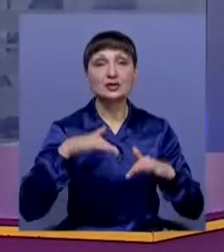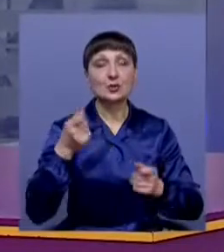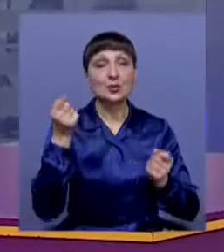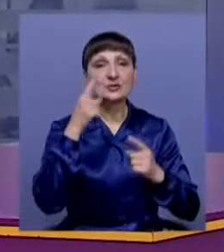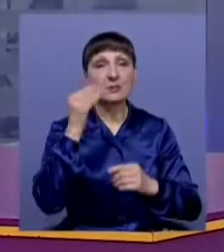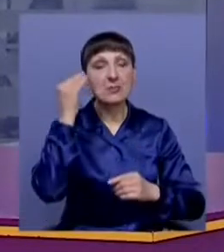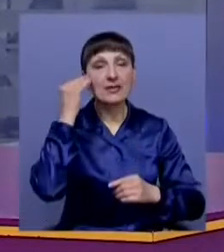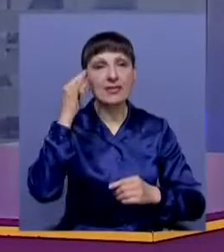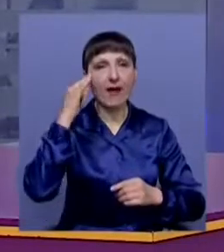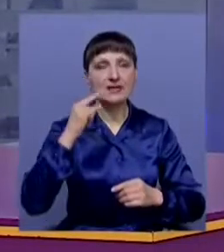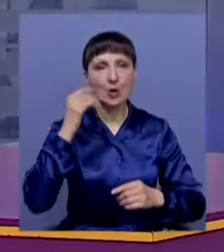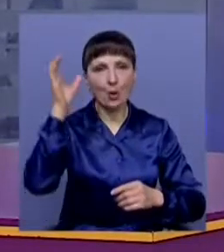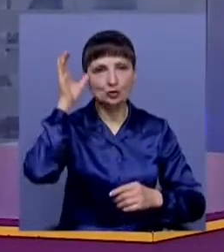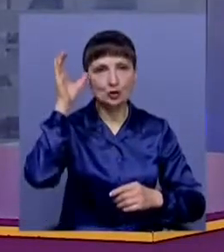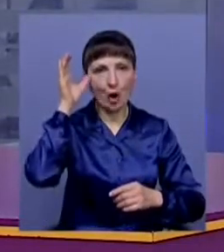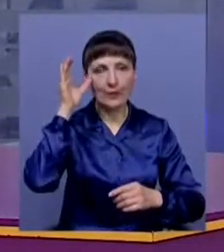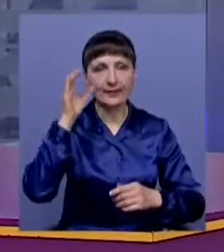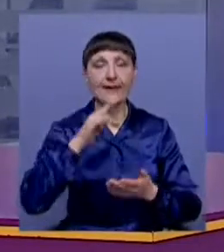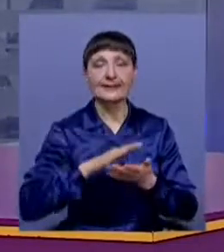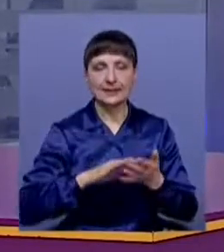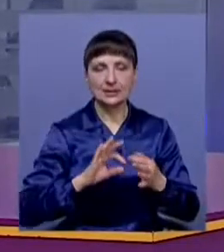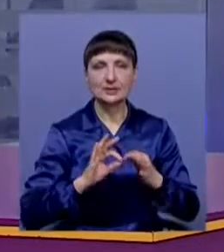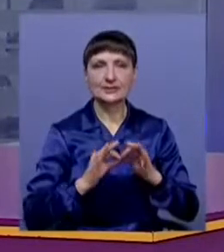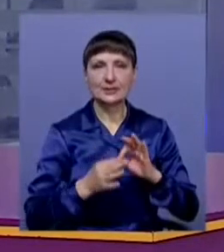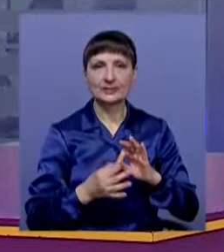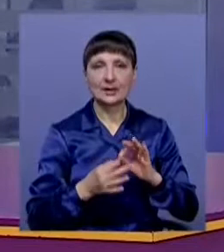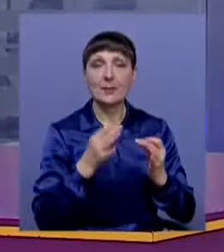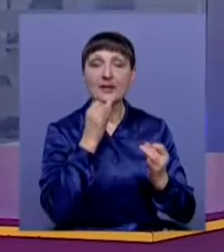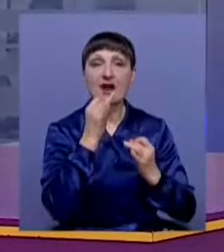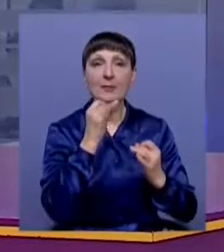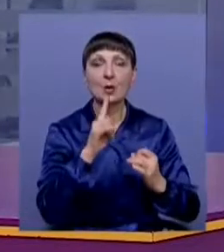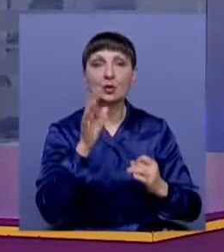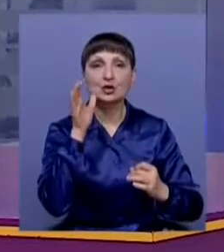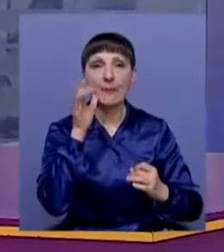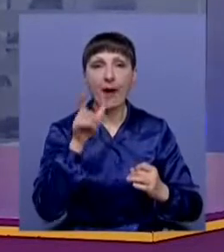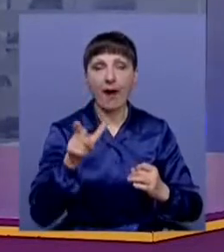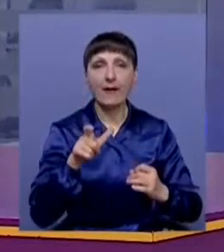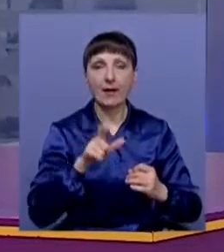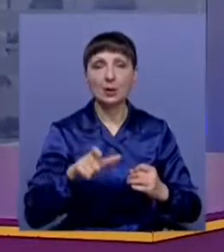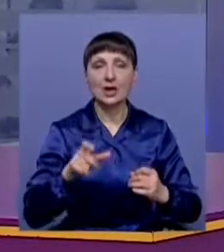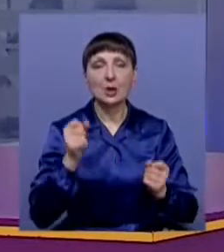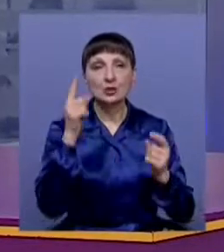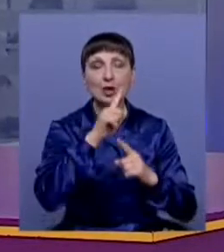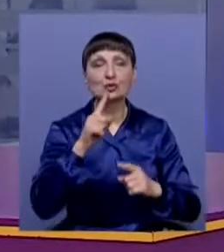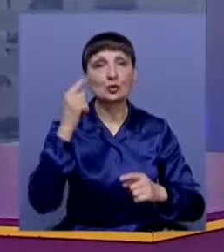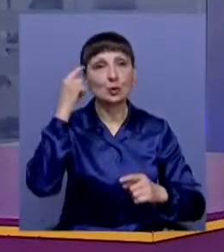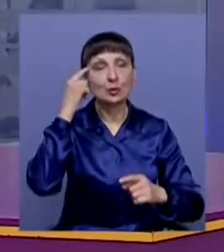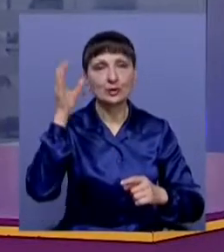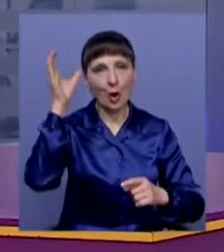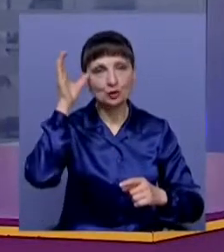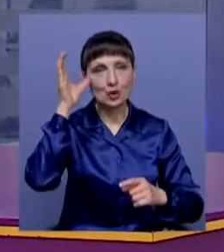мнение отечественных специалистов. Игорь Тараков пообщался с опытными кинологами и узнал, что об этом думают